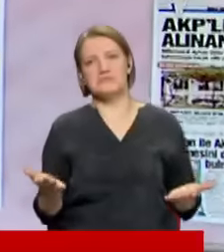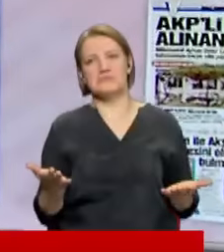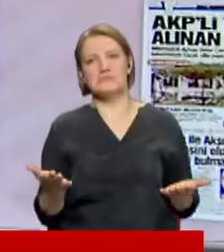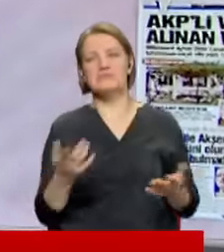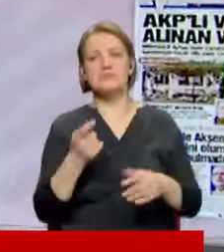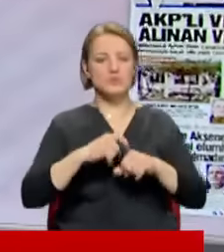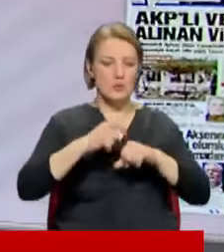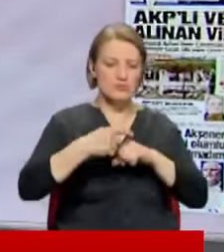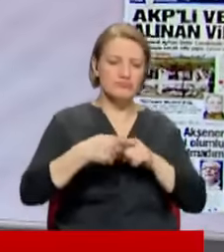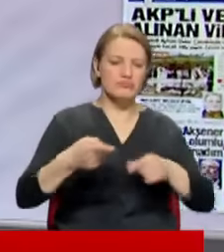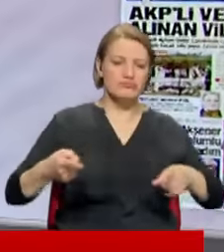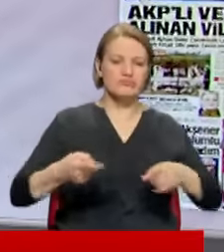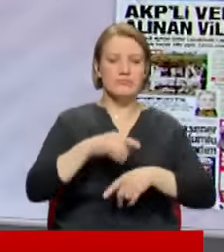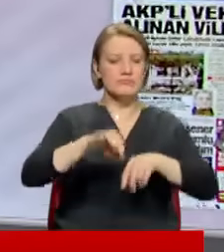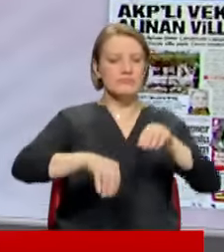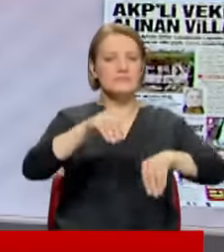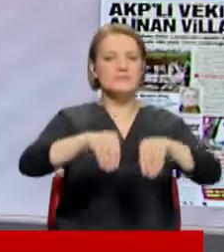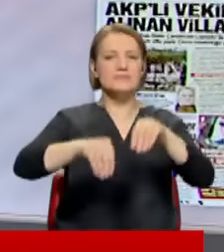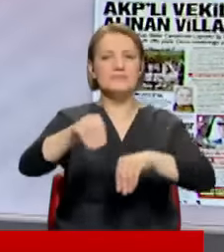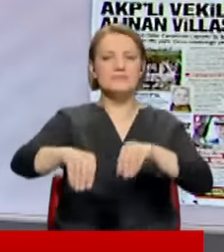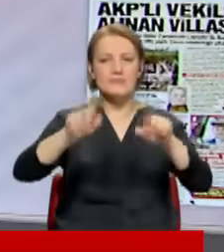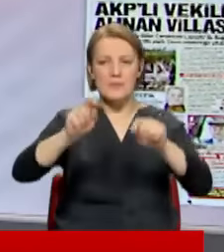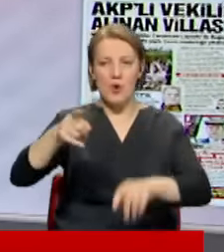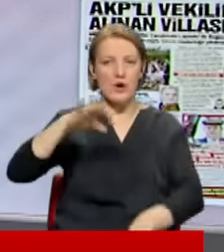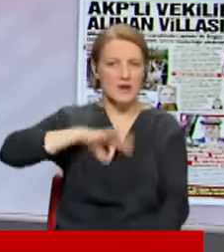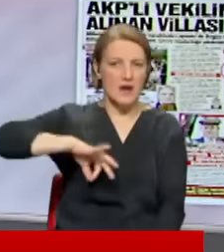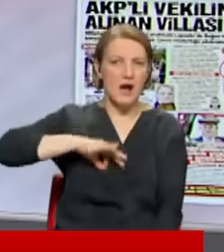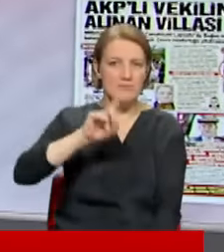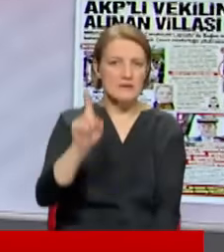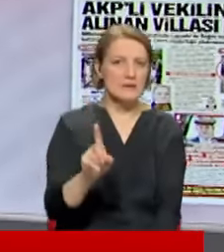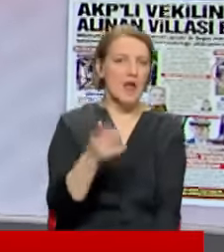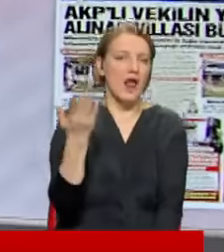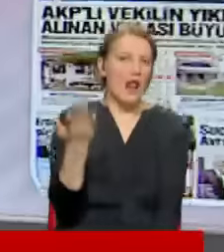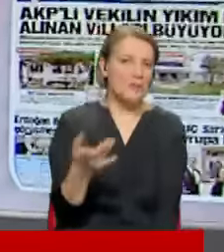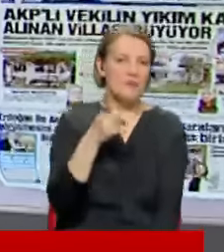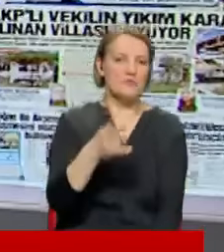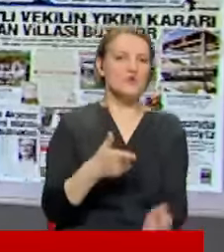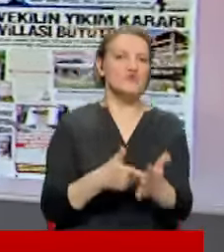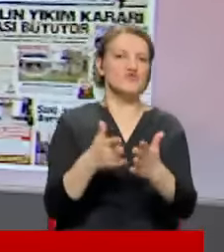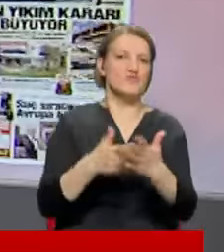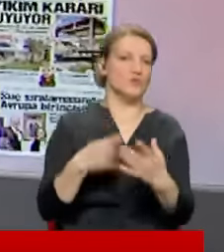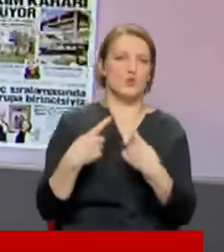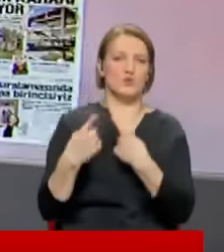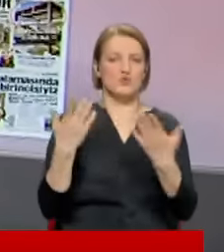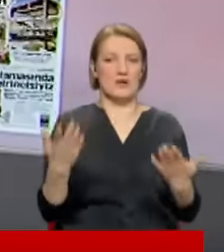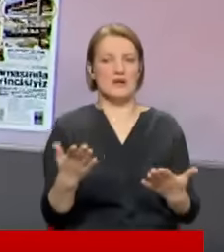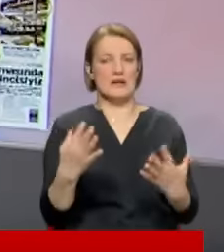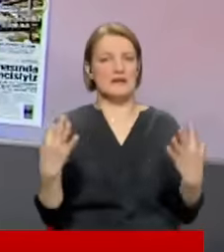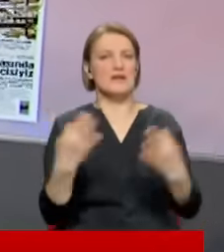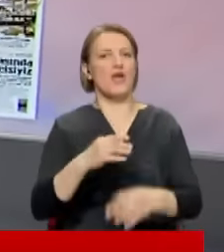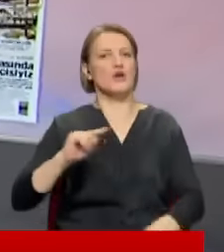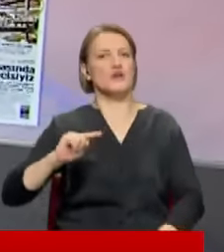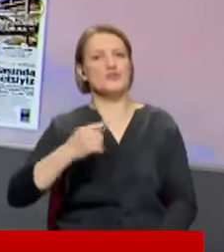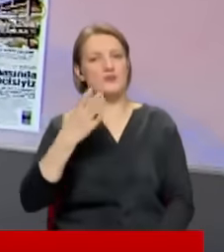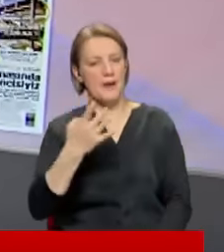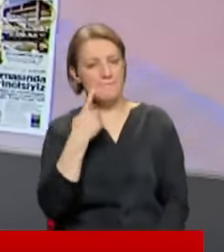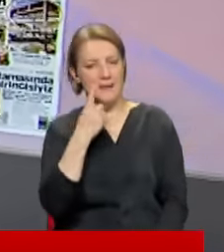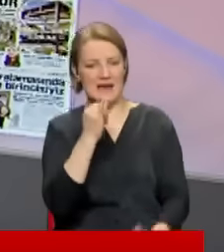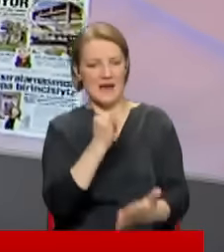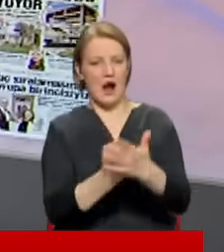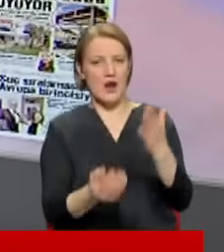hububatla ilgili ekim yapanlar, onlar kazanıyor mu? Elbette bugün çiftçimizle konuşacağız. Sayın Şimşek, bakın bir